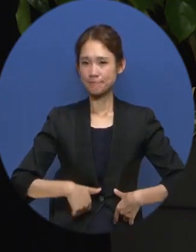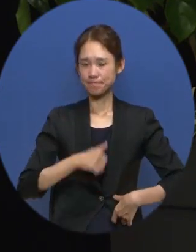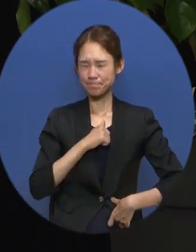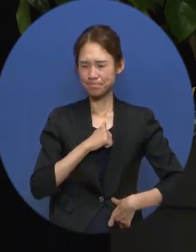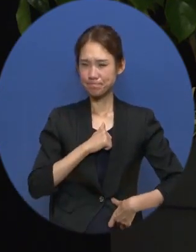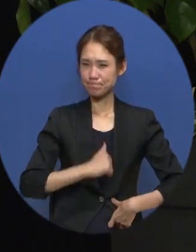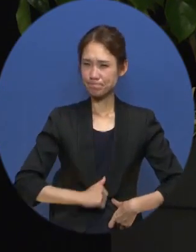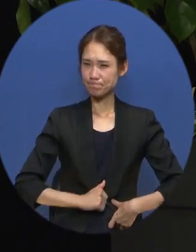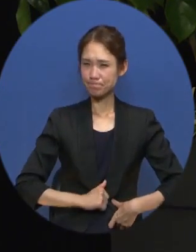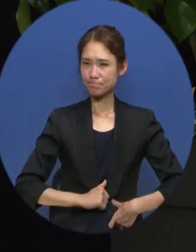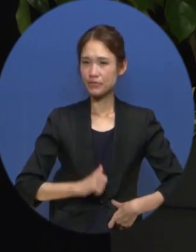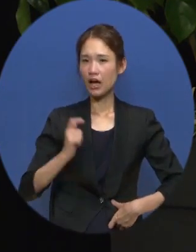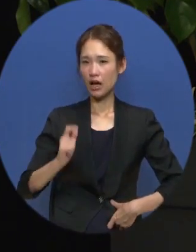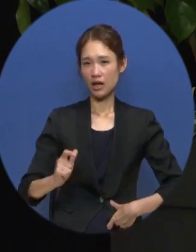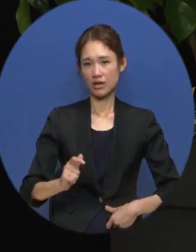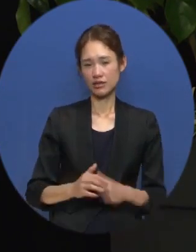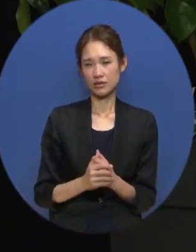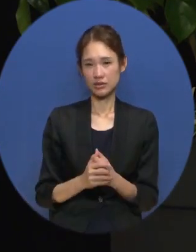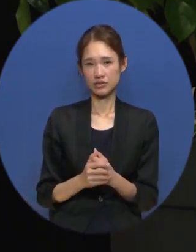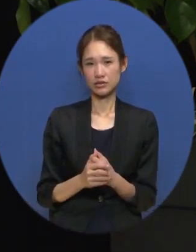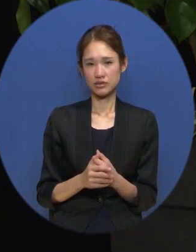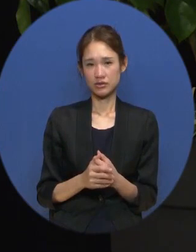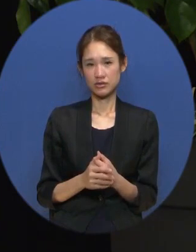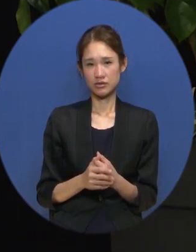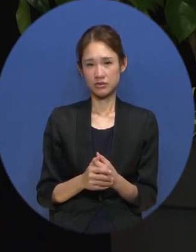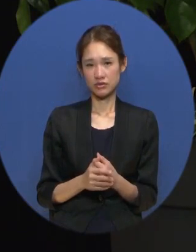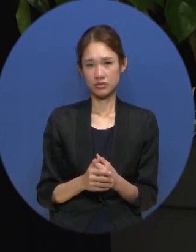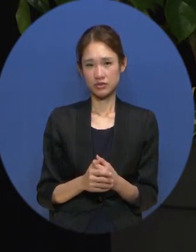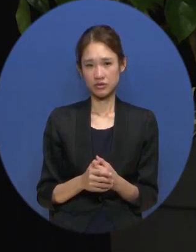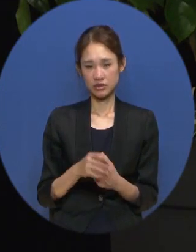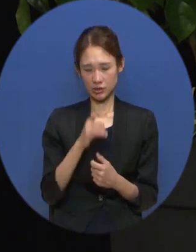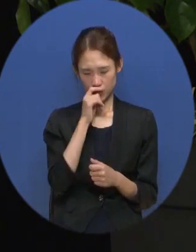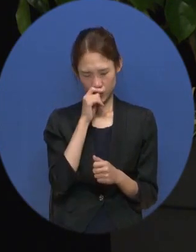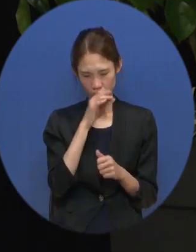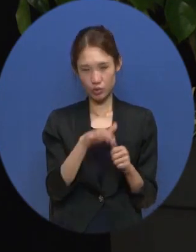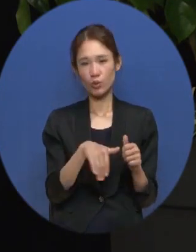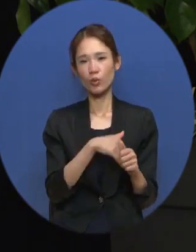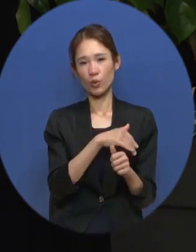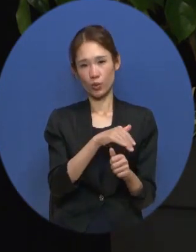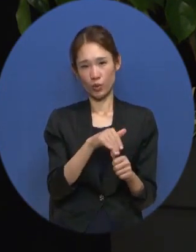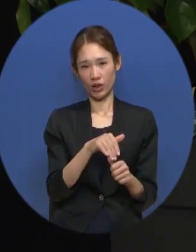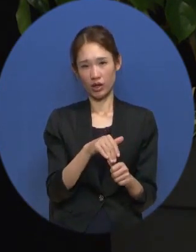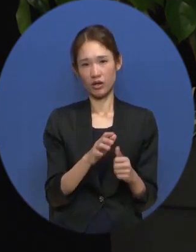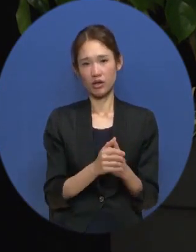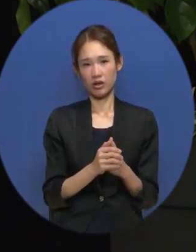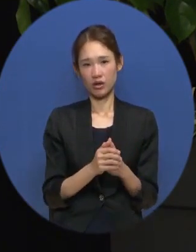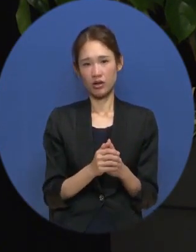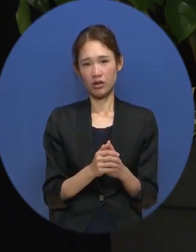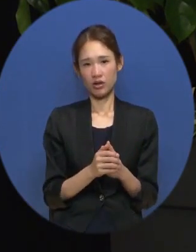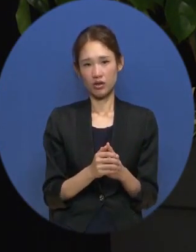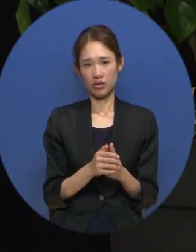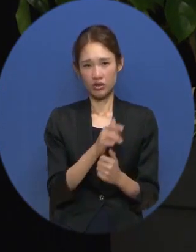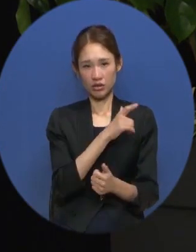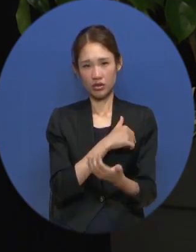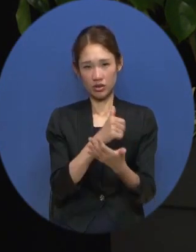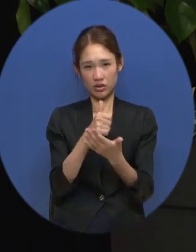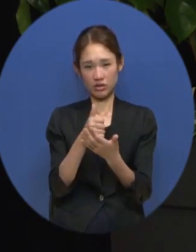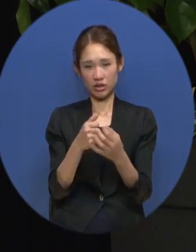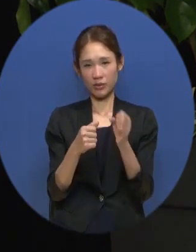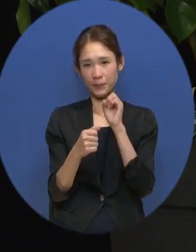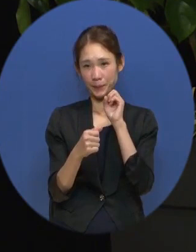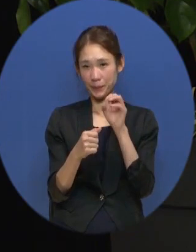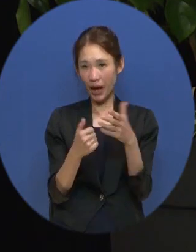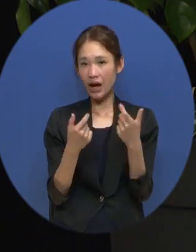같아요. 인내심이 강하고 그다음에 차분한 분도 많이 계시고 그래서 아까 이사님이